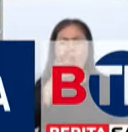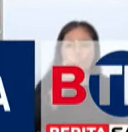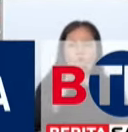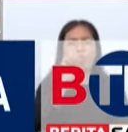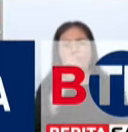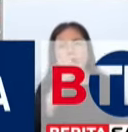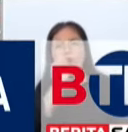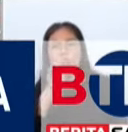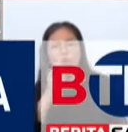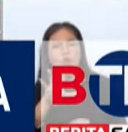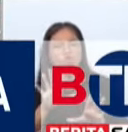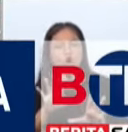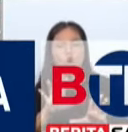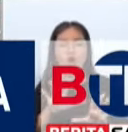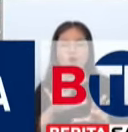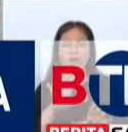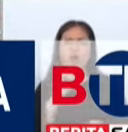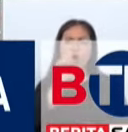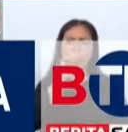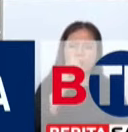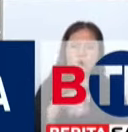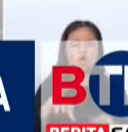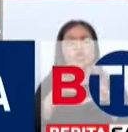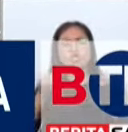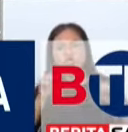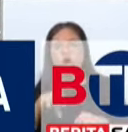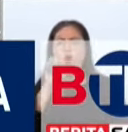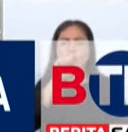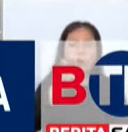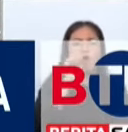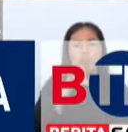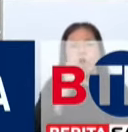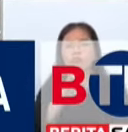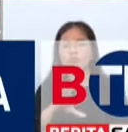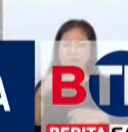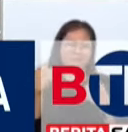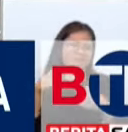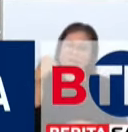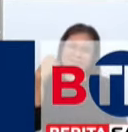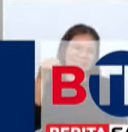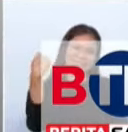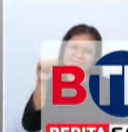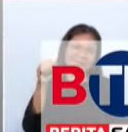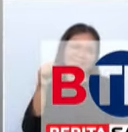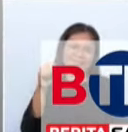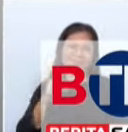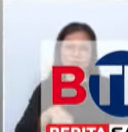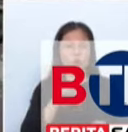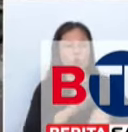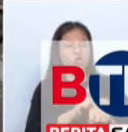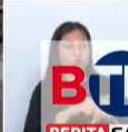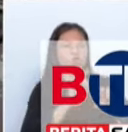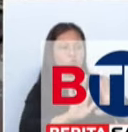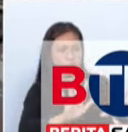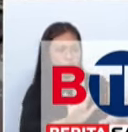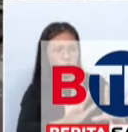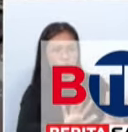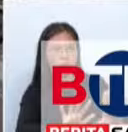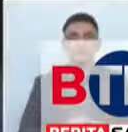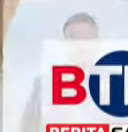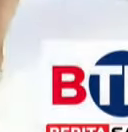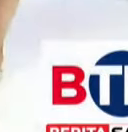omonomonomon kerjanya omon saja enggak bisa Ti tidak bisa waktu habis